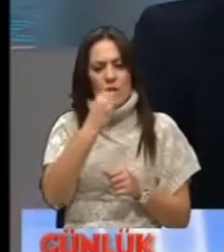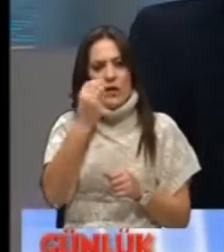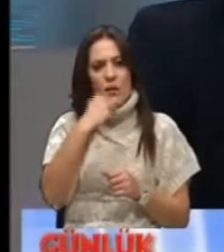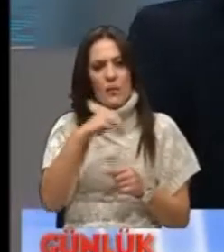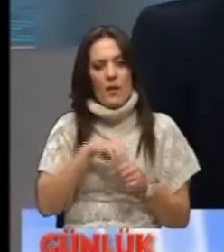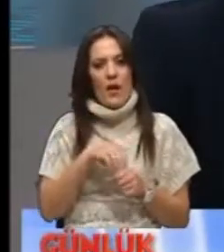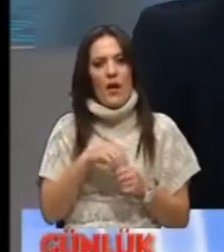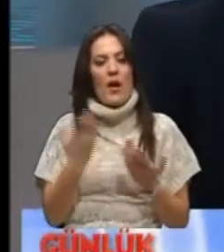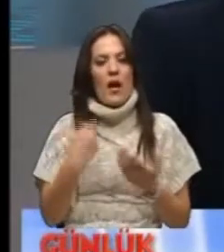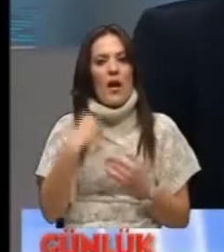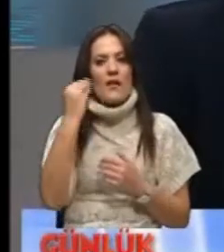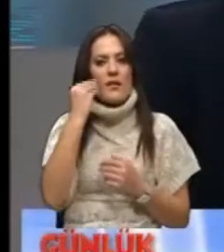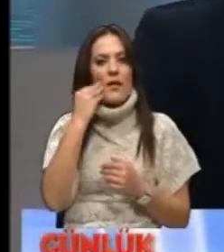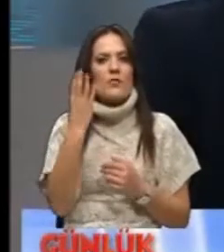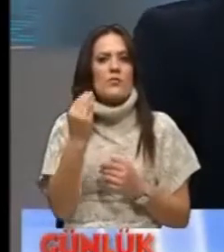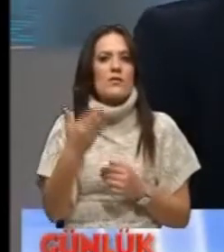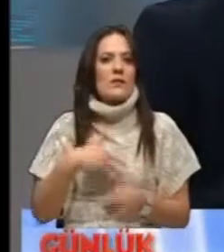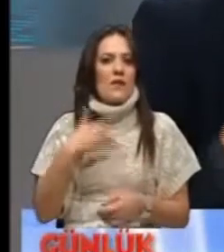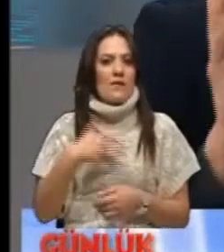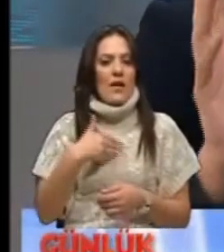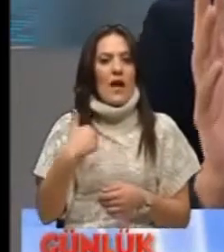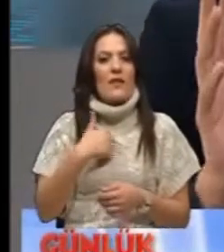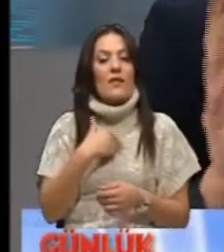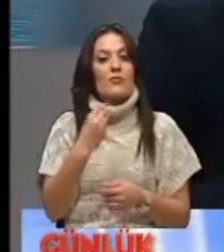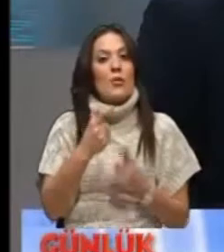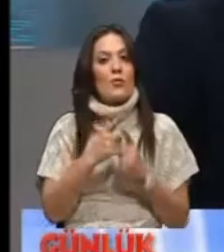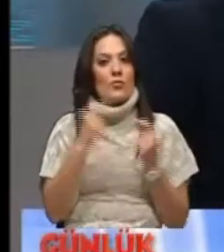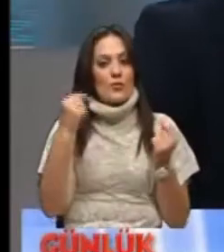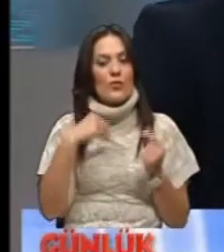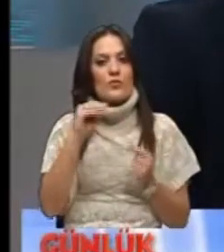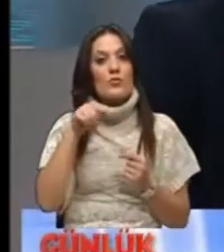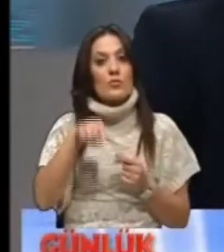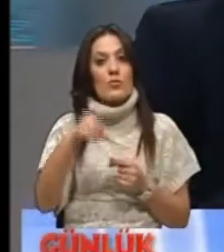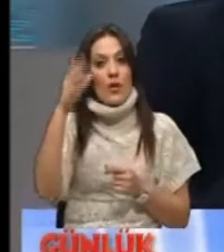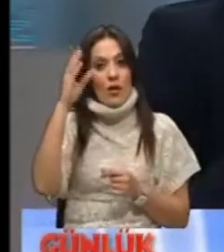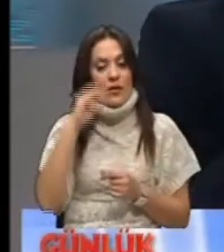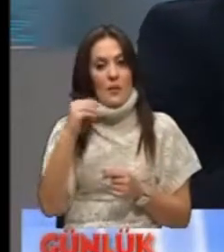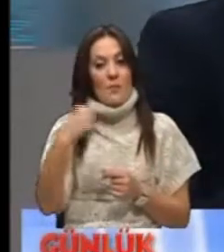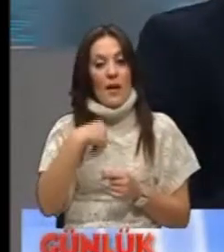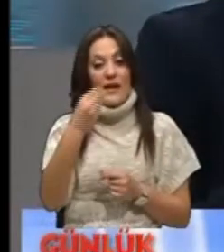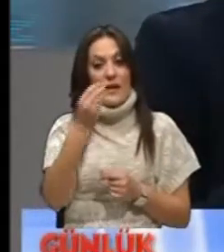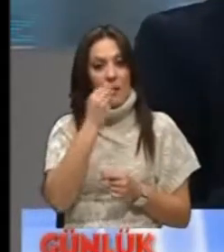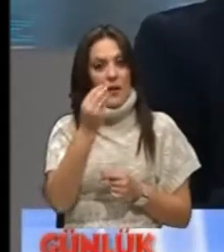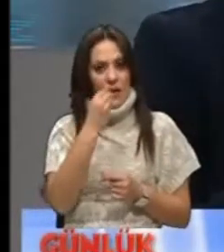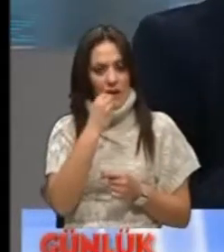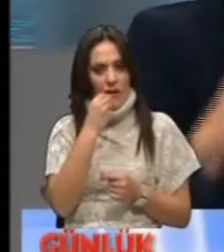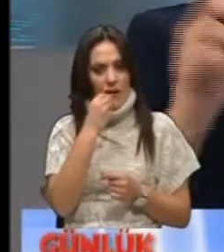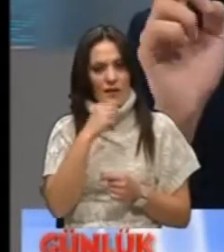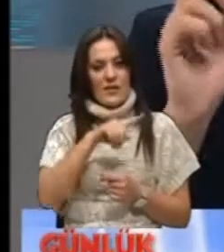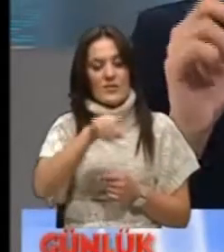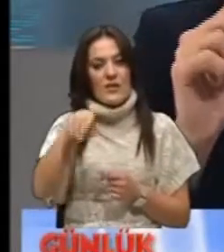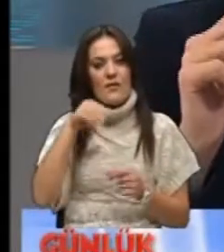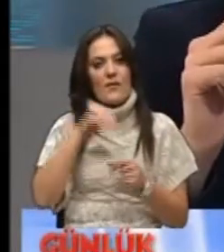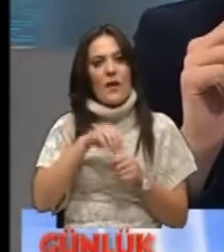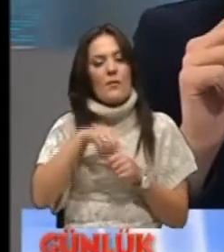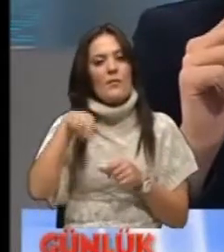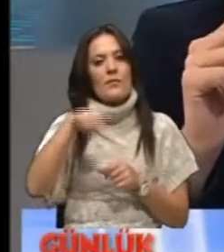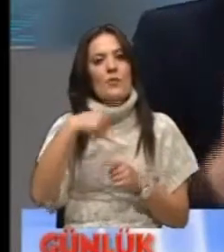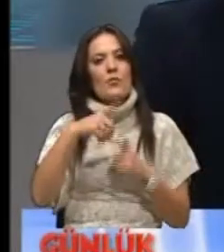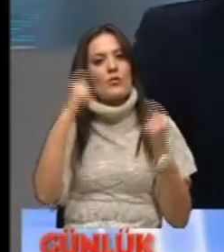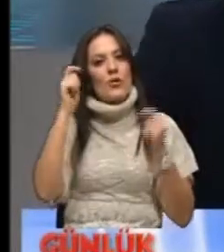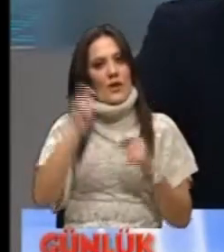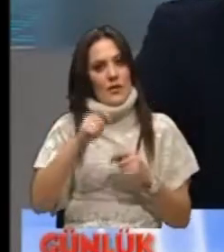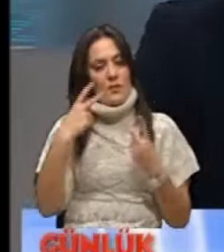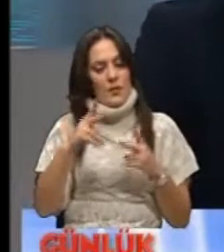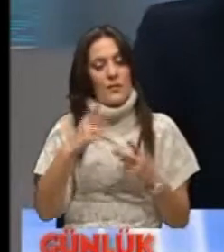yemeği. Aa, anneanne çok sevindi. Anne çok mutlu. Çocuk şunu öğrendi. Ben yemek yiyerek çevremi manipüle edebilirim.